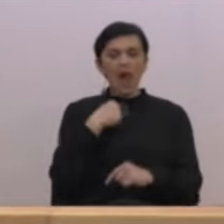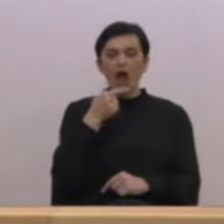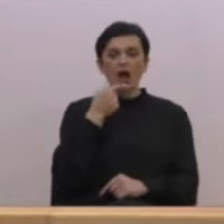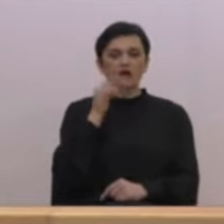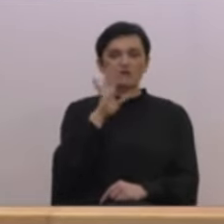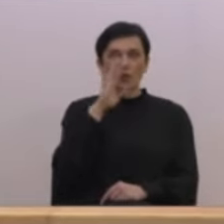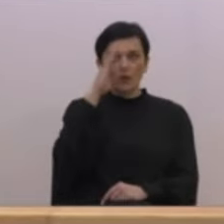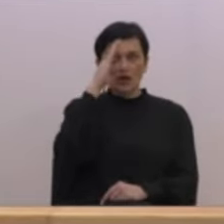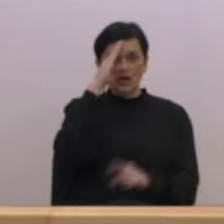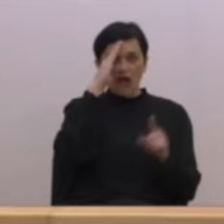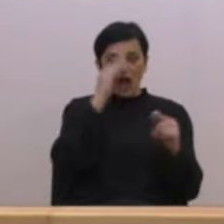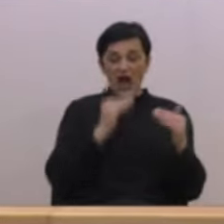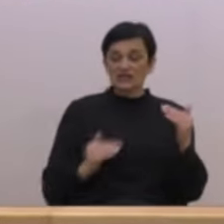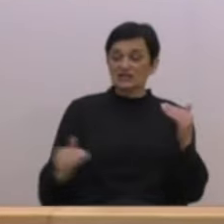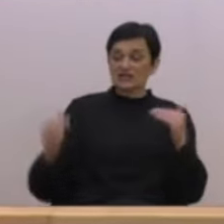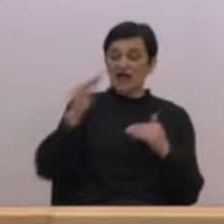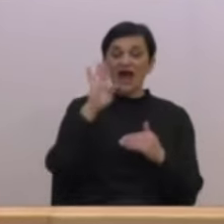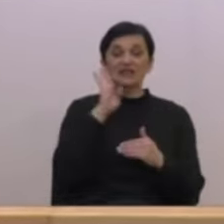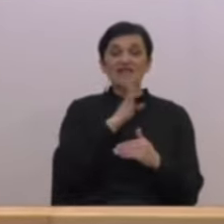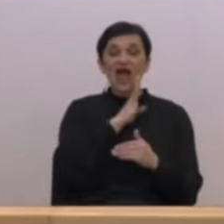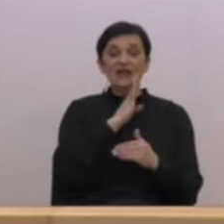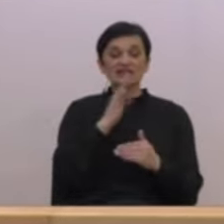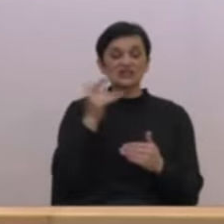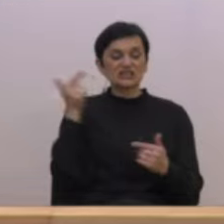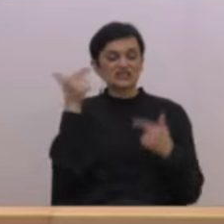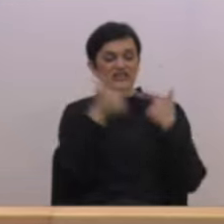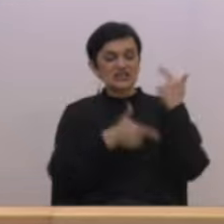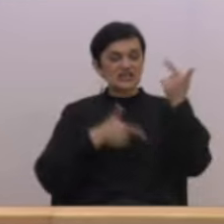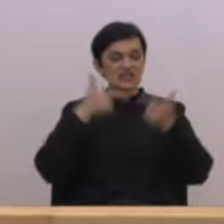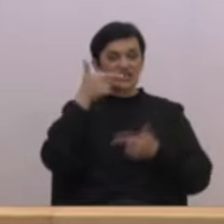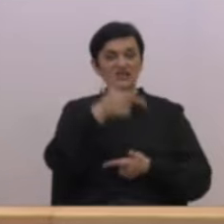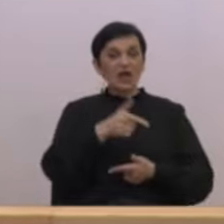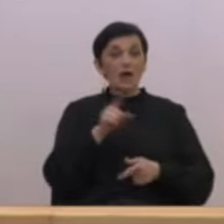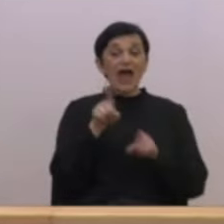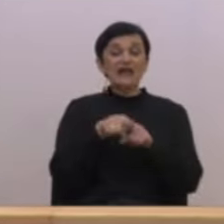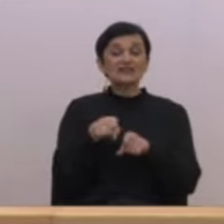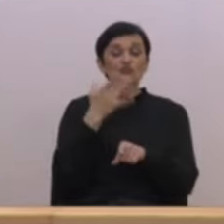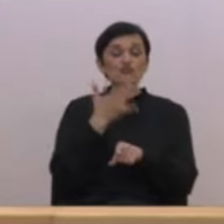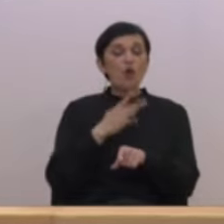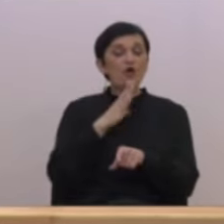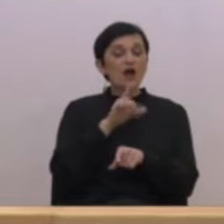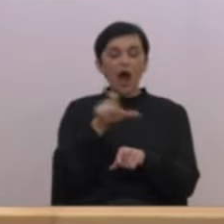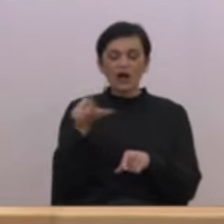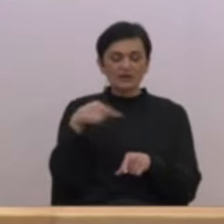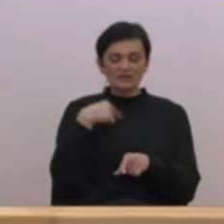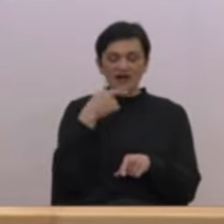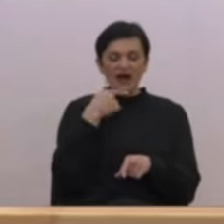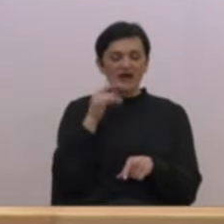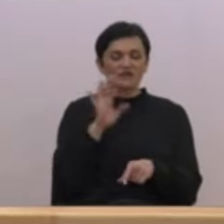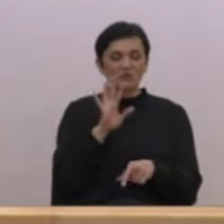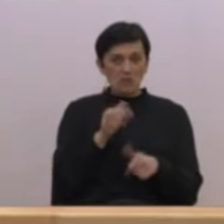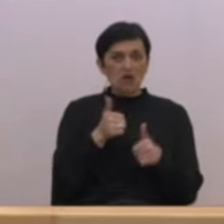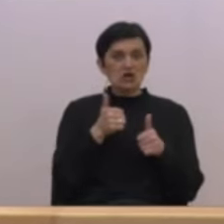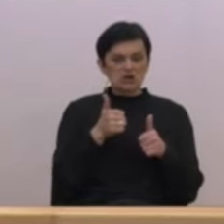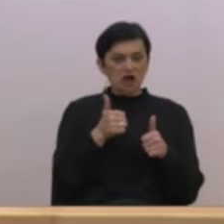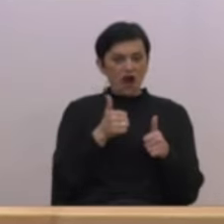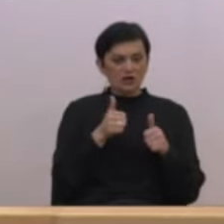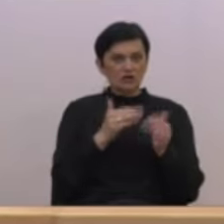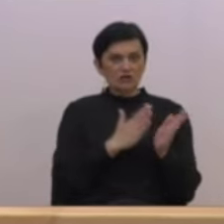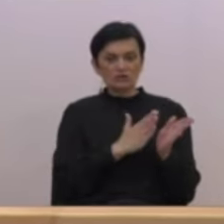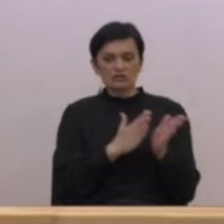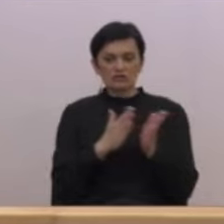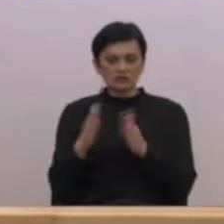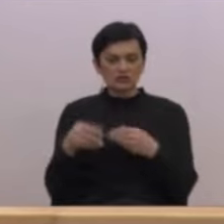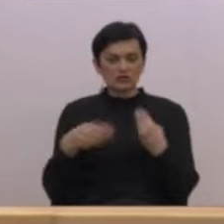კაცრო გადააჭარბებ დედის გინებაში. მე იმ პოლიტიკოს ქალებზე არ ვლაპარაკობ. წამოვიდა კარგი ტენდენციები და ამან